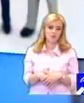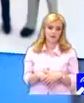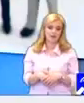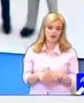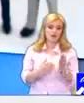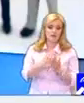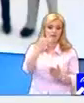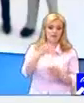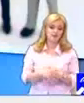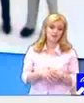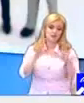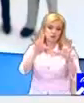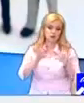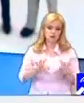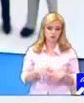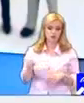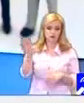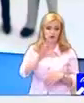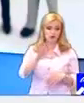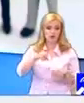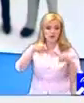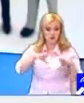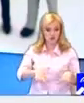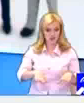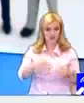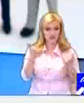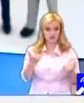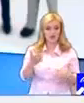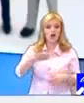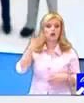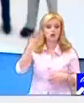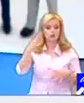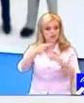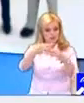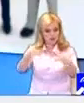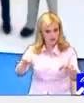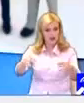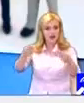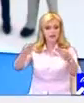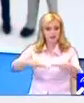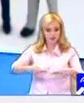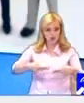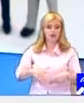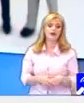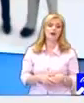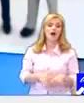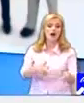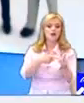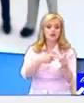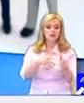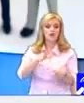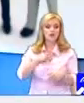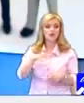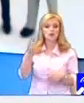Curtea de Justiție a Uniunii Europene a decis astăzi că România trebuie să recunoască juridic căsătoria unui cuplu de homosexuali încheiată